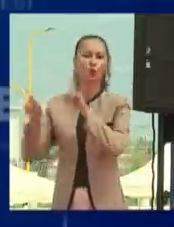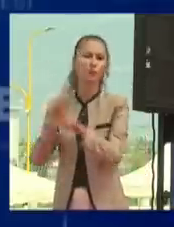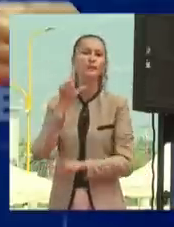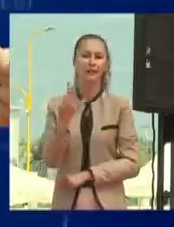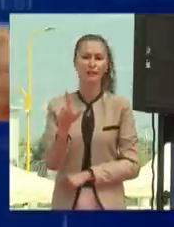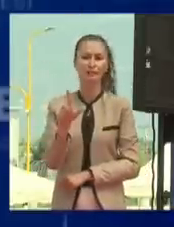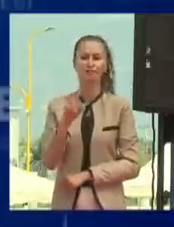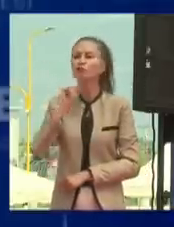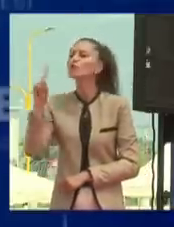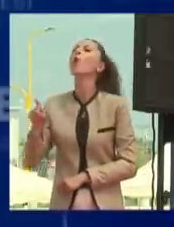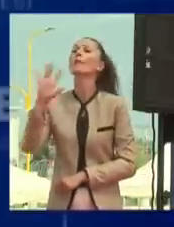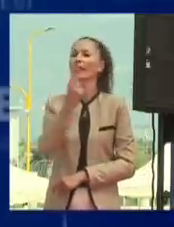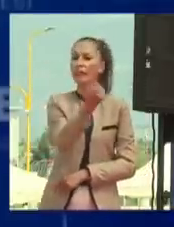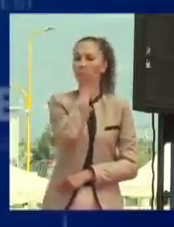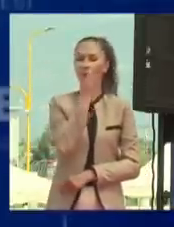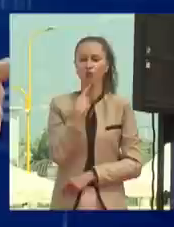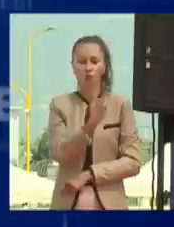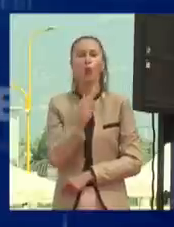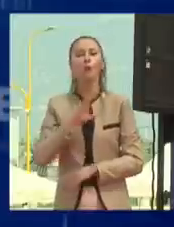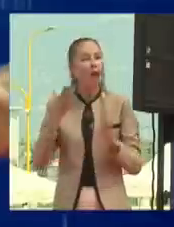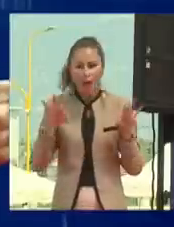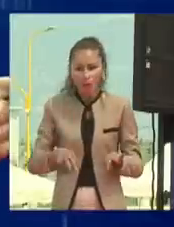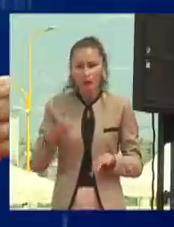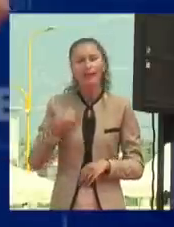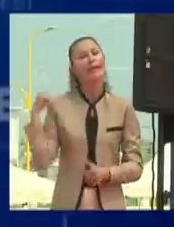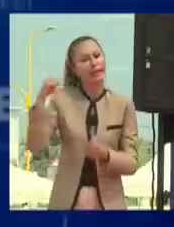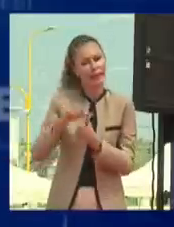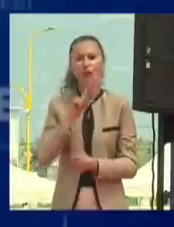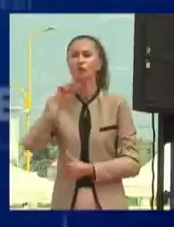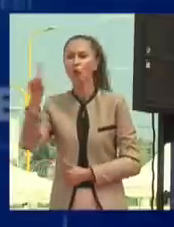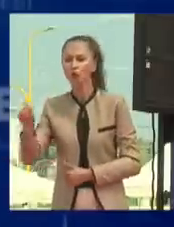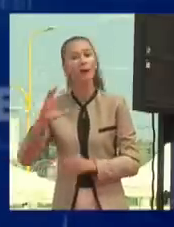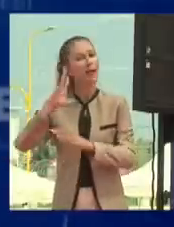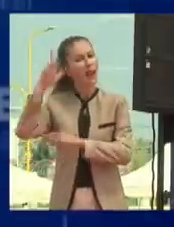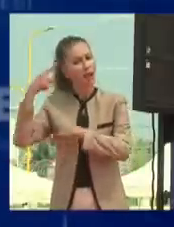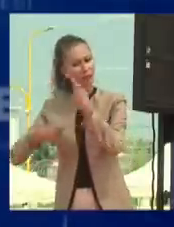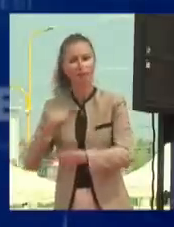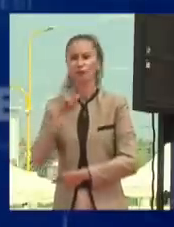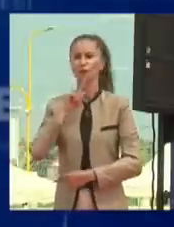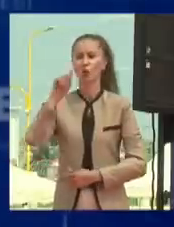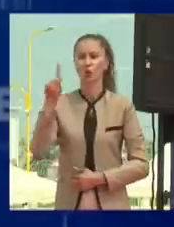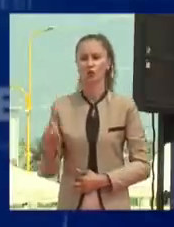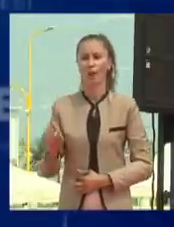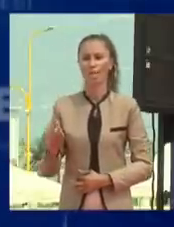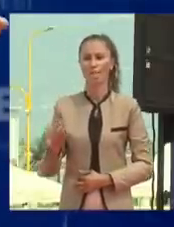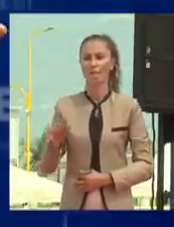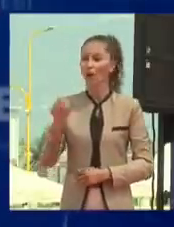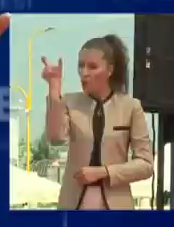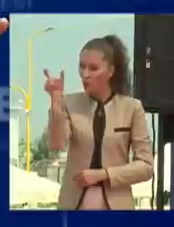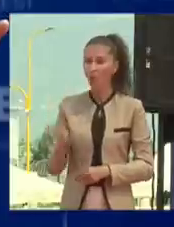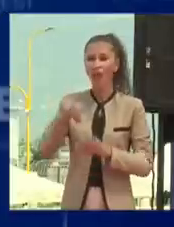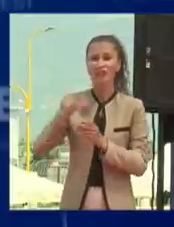lazım. Sormayın diyorlar bu soruyu. Ha bugün ben yine soracağım, ileride de soracağım. Kul hakkı